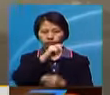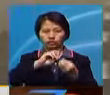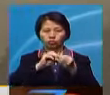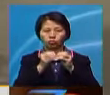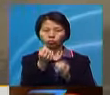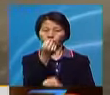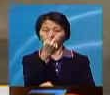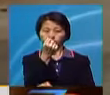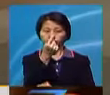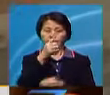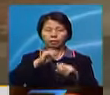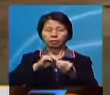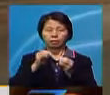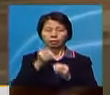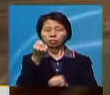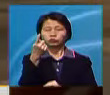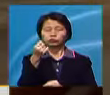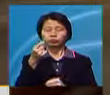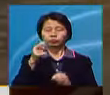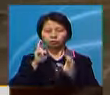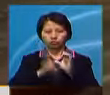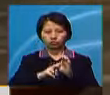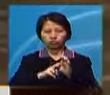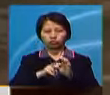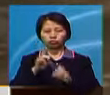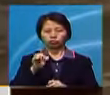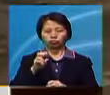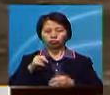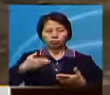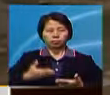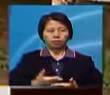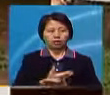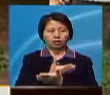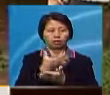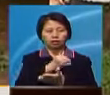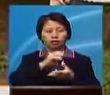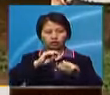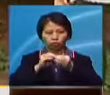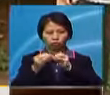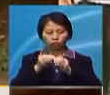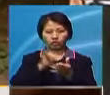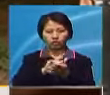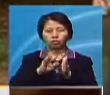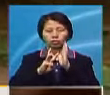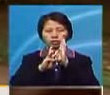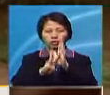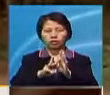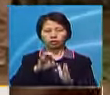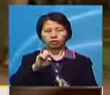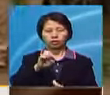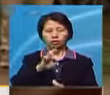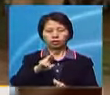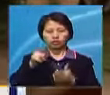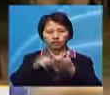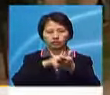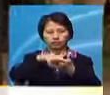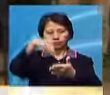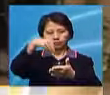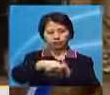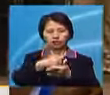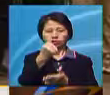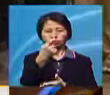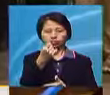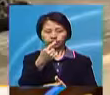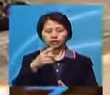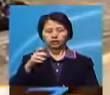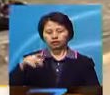11 lambangkan 11 kerusi DUN baru di negeri itu. Selain angka berkenaan juga mewakili edisi Pilihan Raya Negeri ke-11.